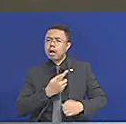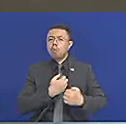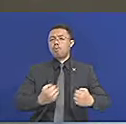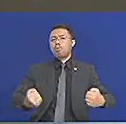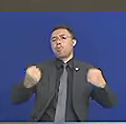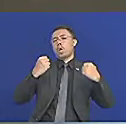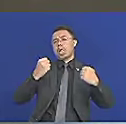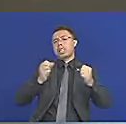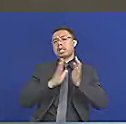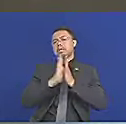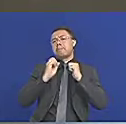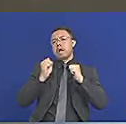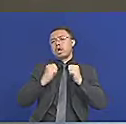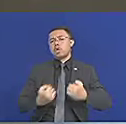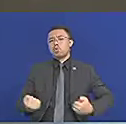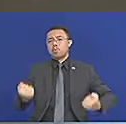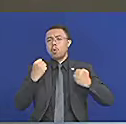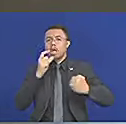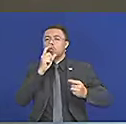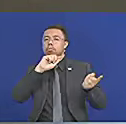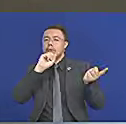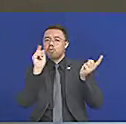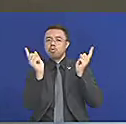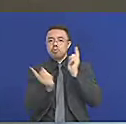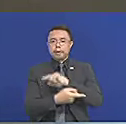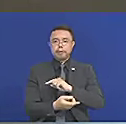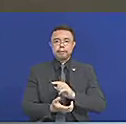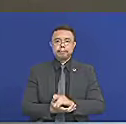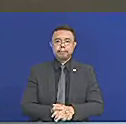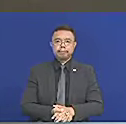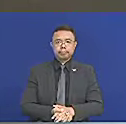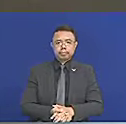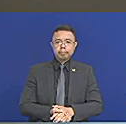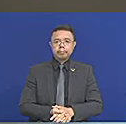kuat, gairah yang kuat untuk berubah.